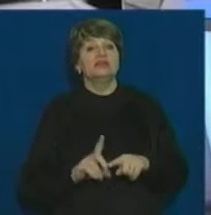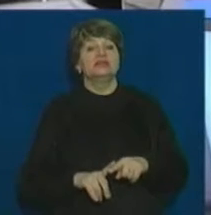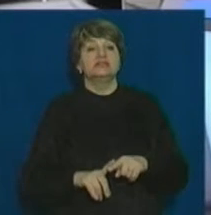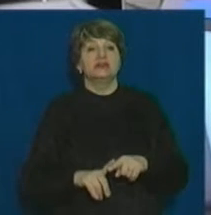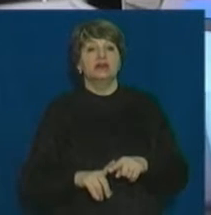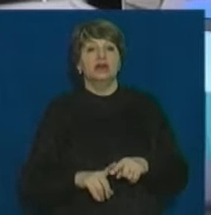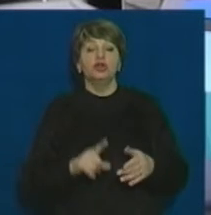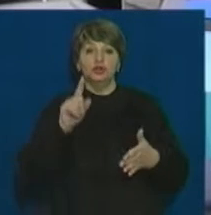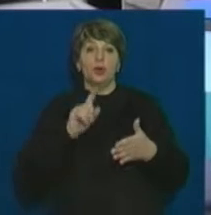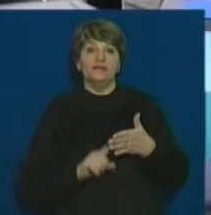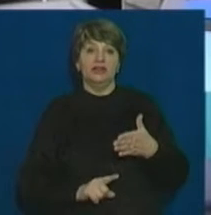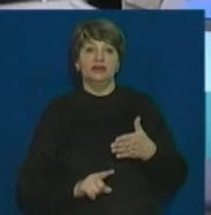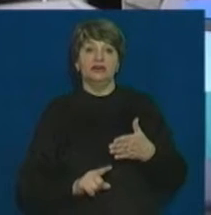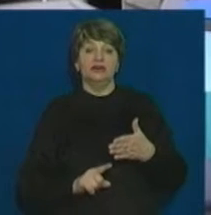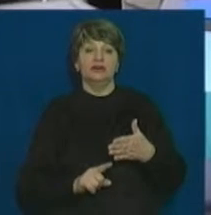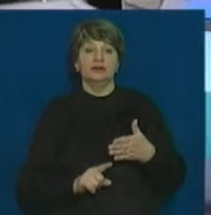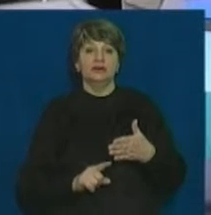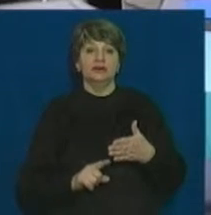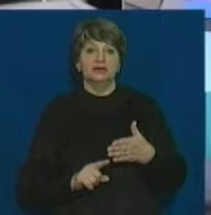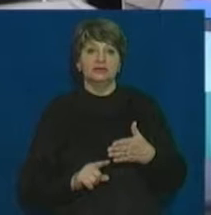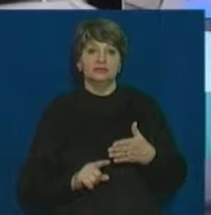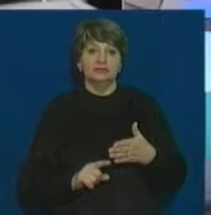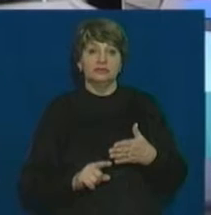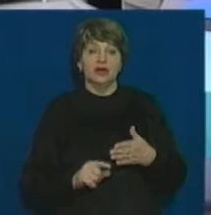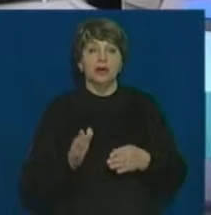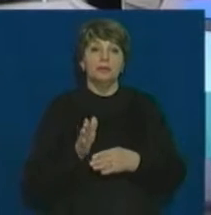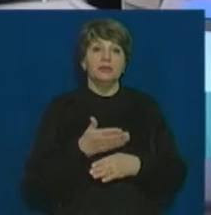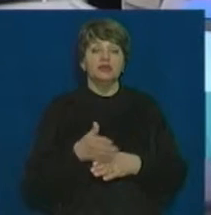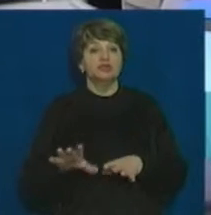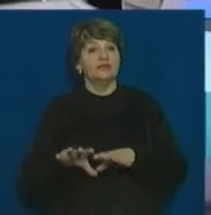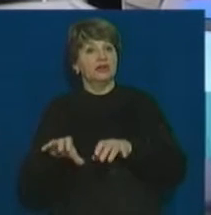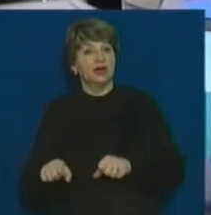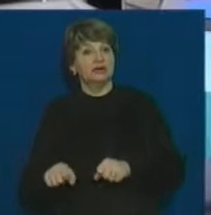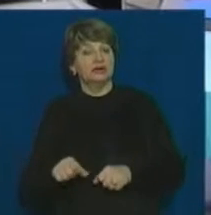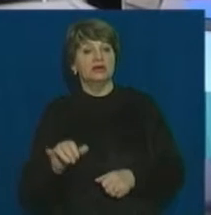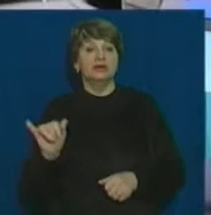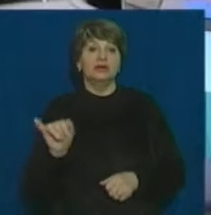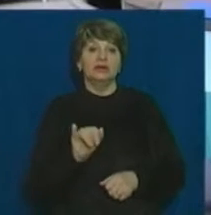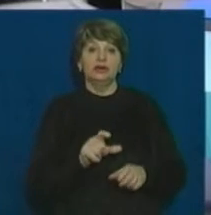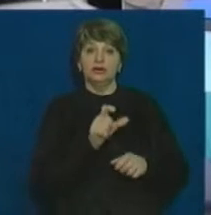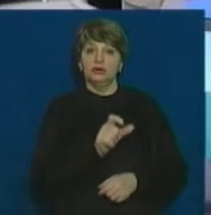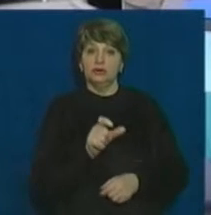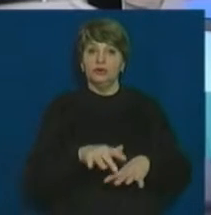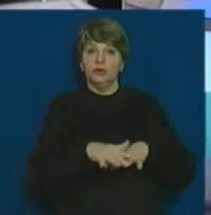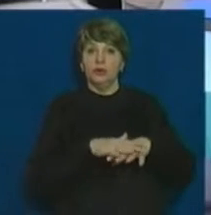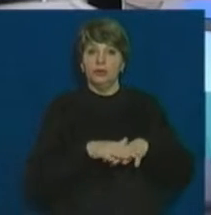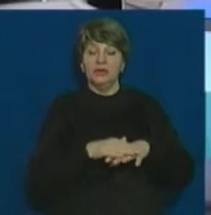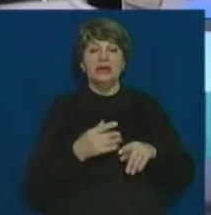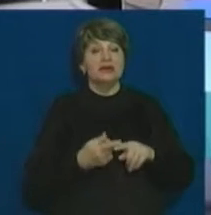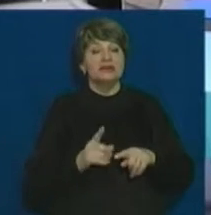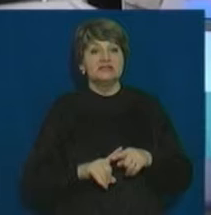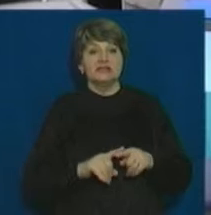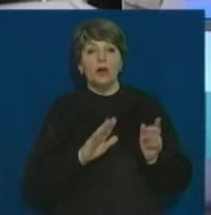побудови довіри містку між владою і громадою. Це момент